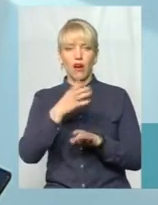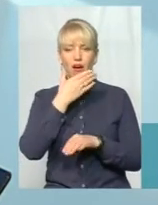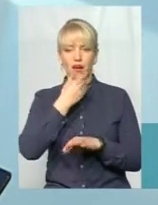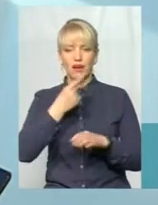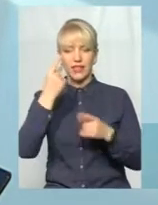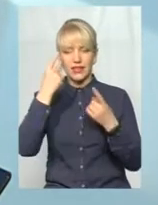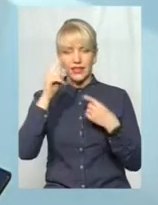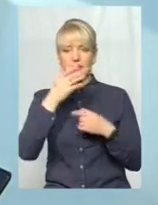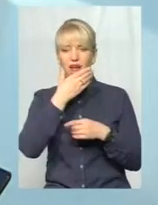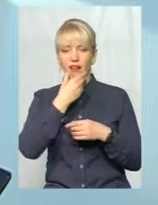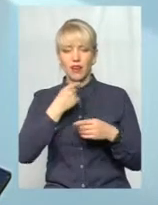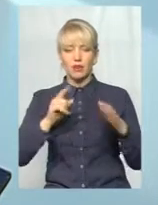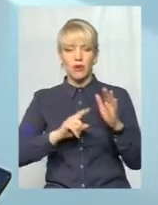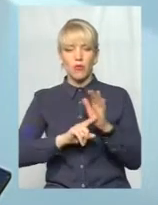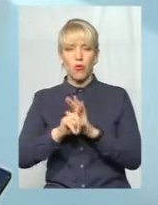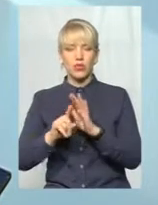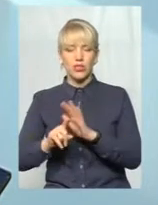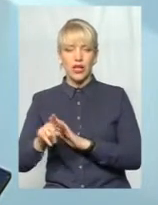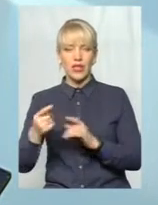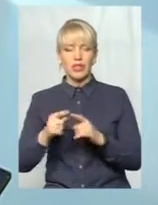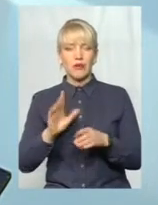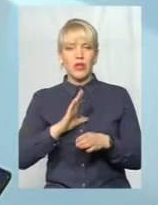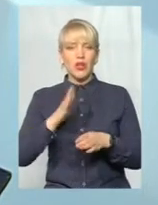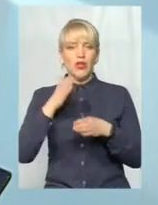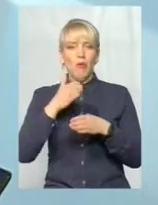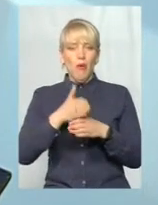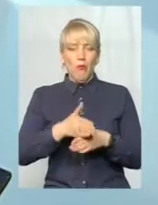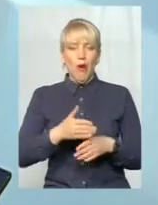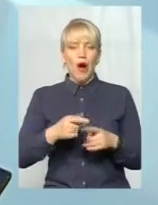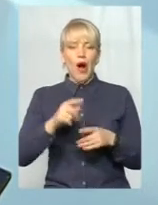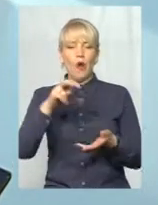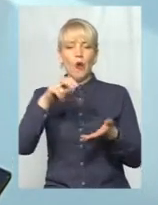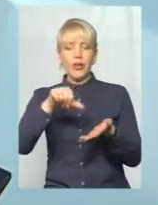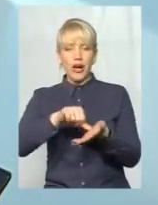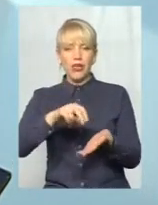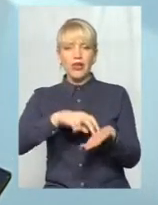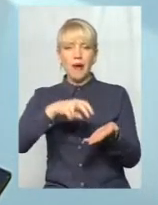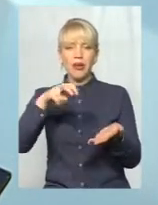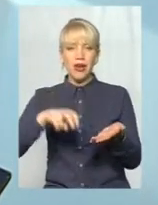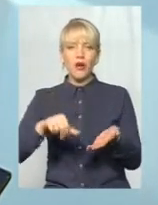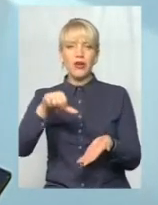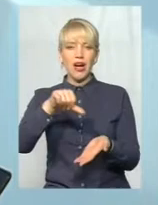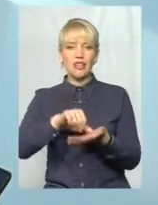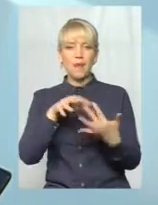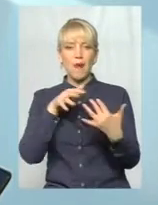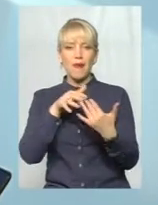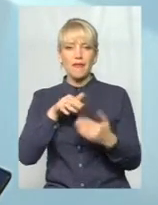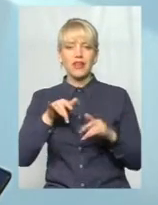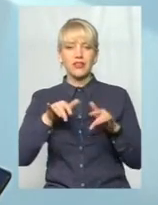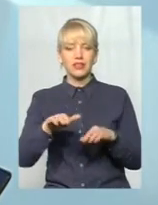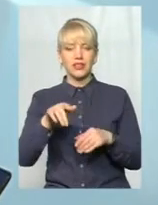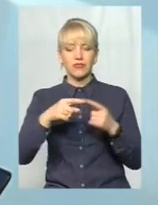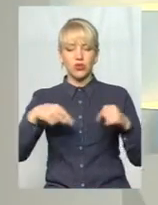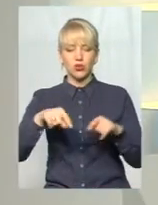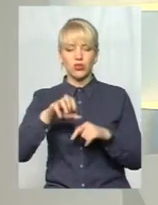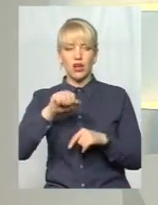гарними починаннями. Це була допомога учасникам демобілізованим, я наголошую, учасникам бойових дій в зоні АТО, в антитерористичній,